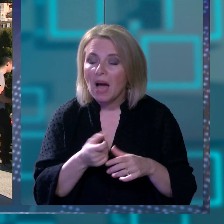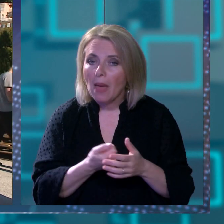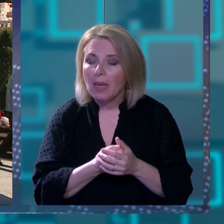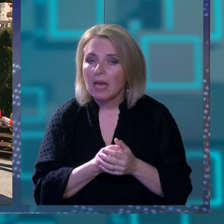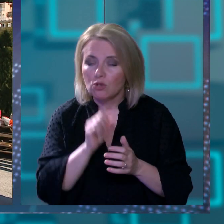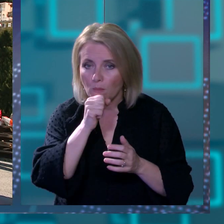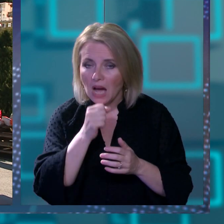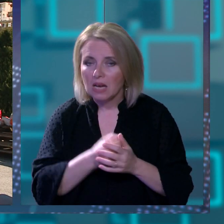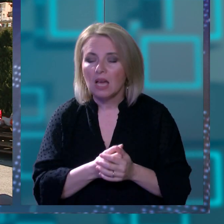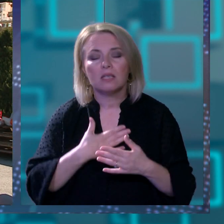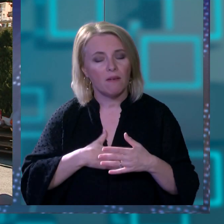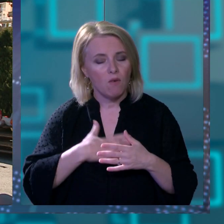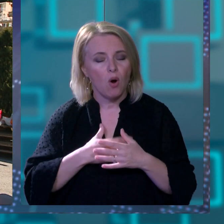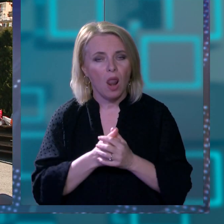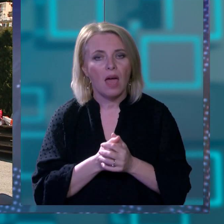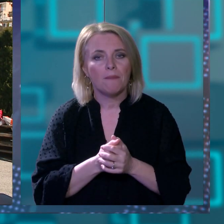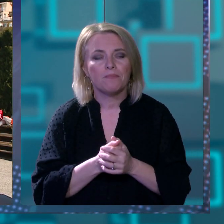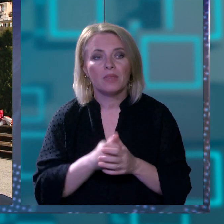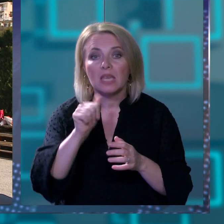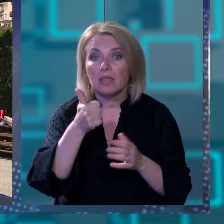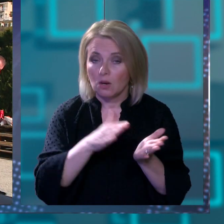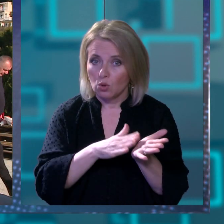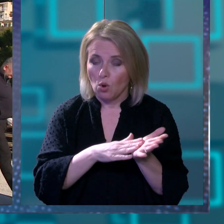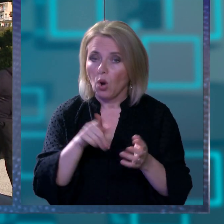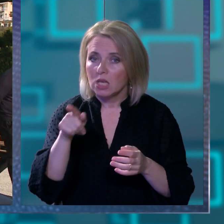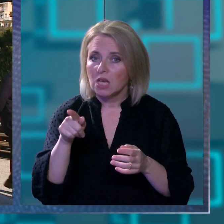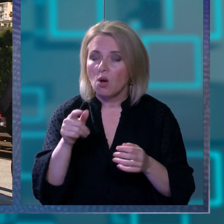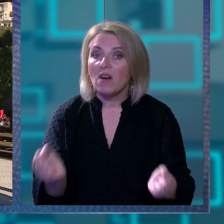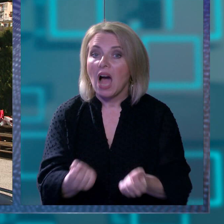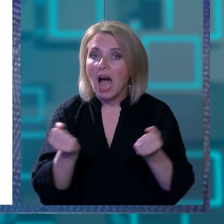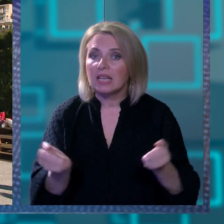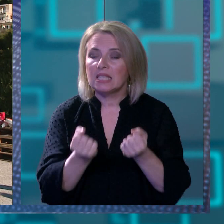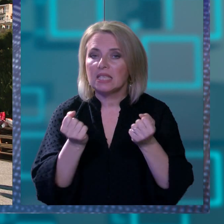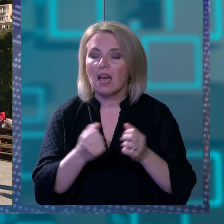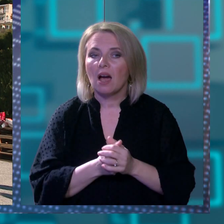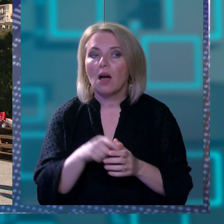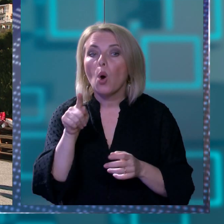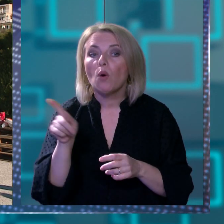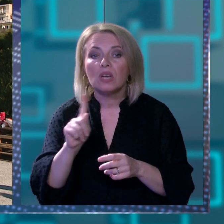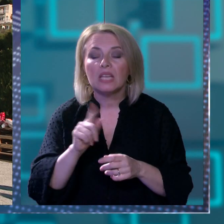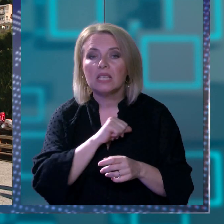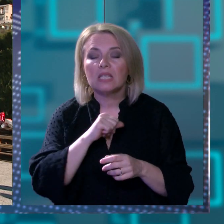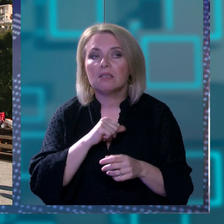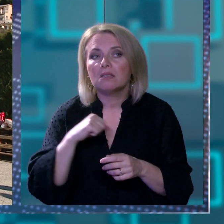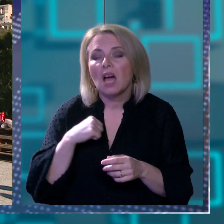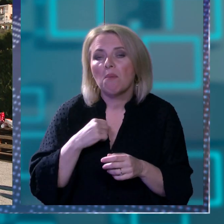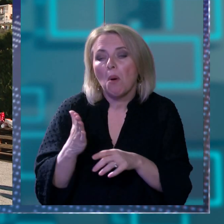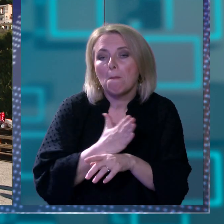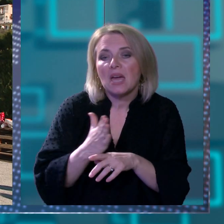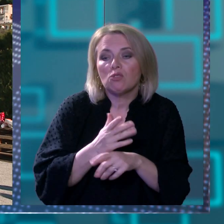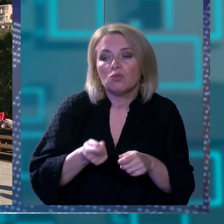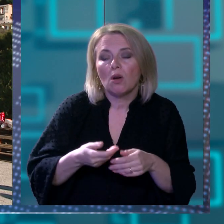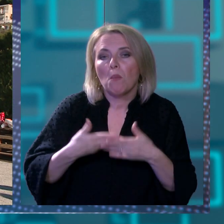županija se vole javno. Jedan od dokaza je upravo i ove akcije. Ovo nije samo međusobno darivanje,